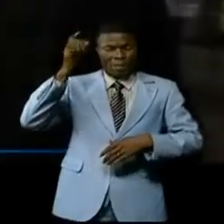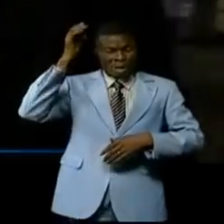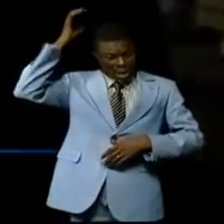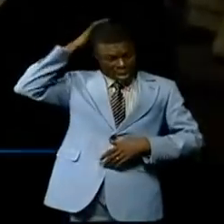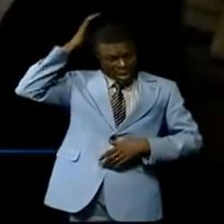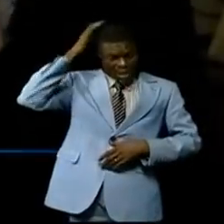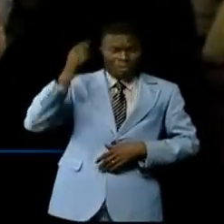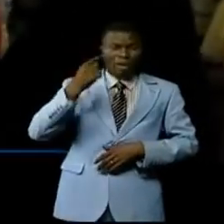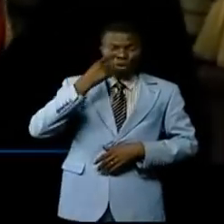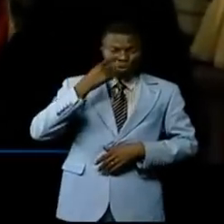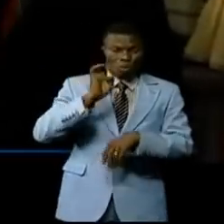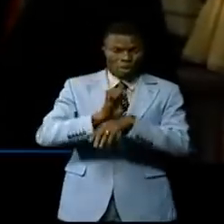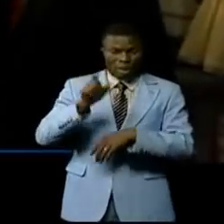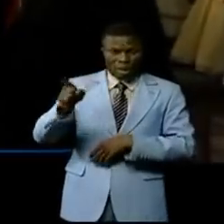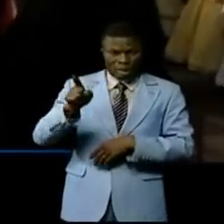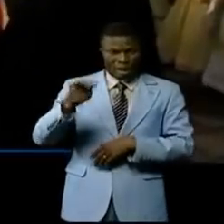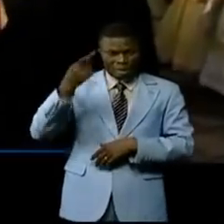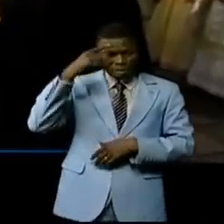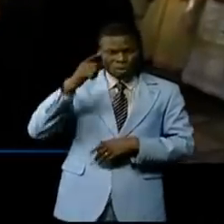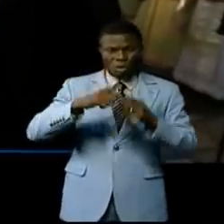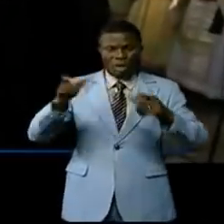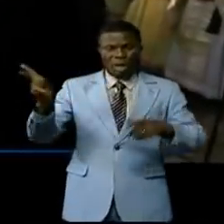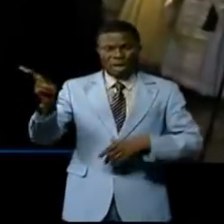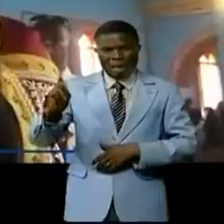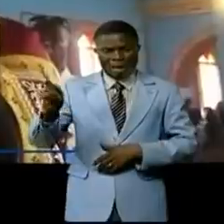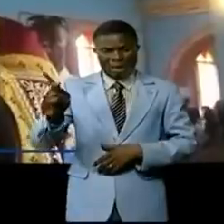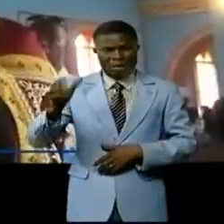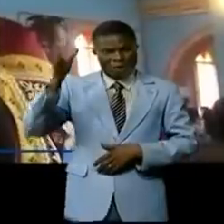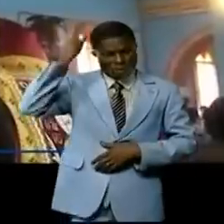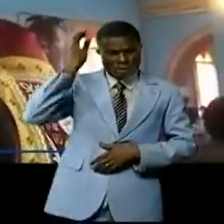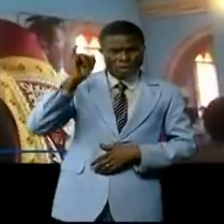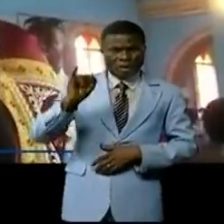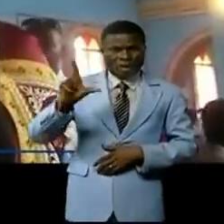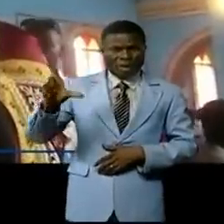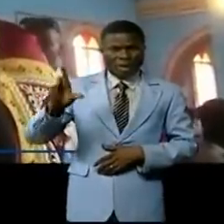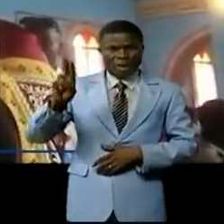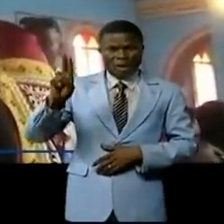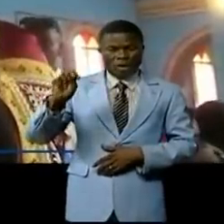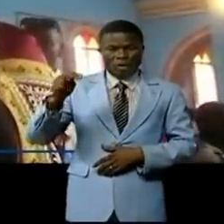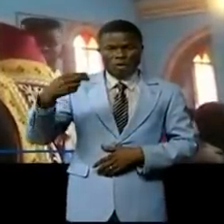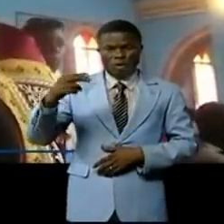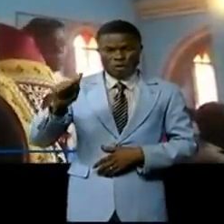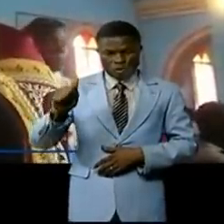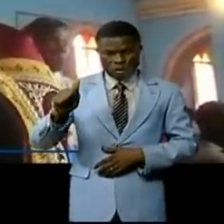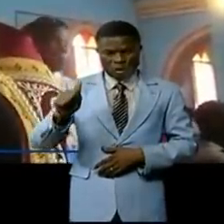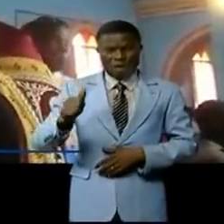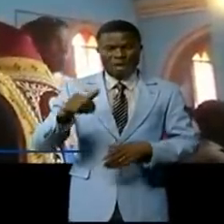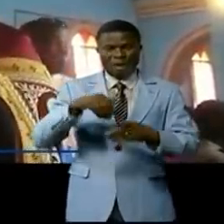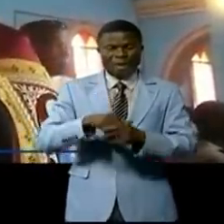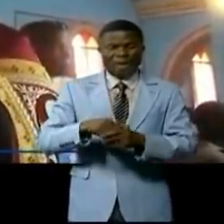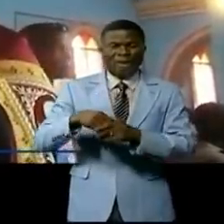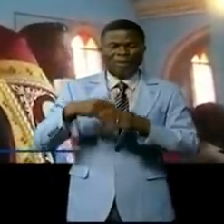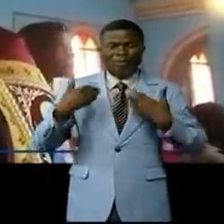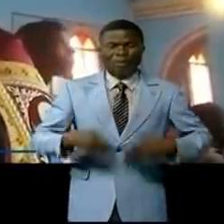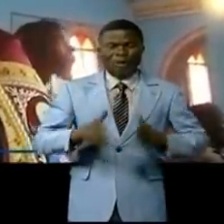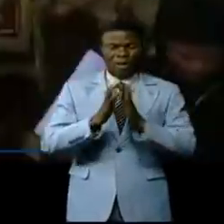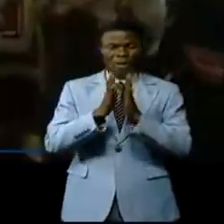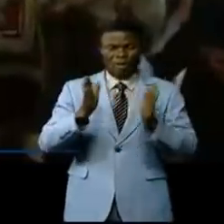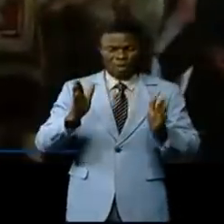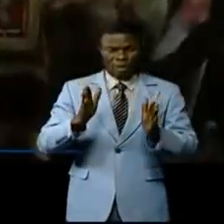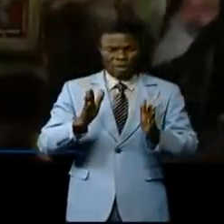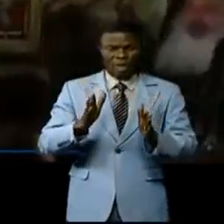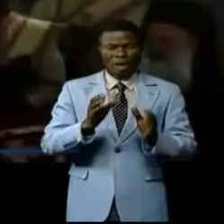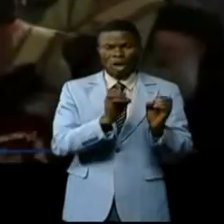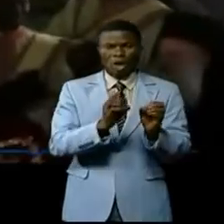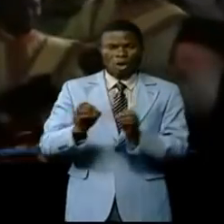l'église orthodoxe grecque pour le Grand Kassai, Mgr Ariton Ilunga Musungai. C'était lors d'une célébration eucharistique